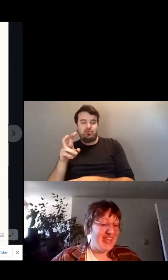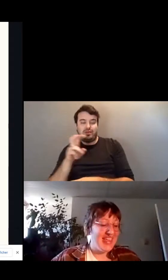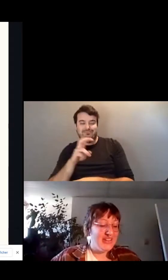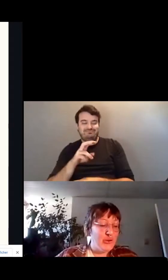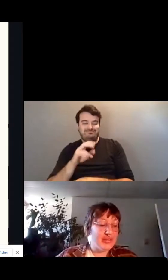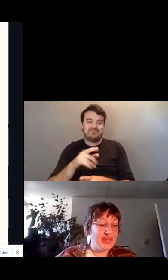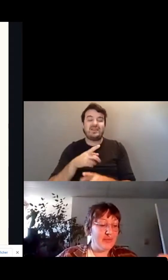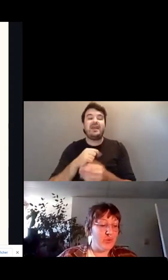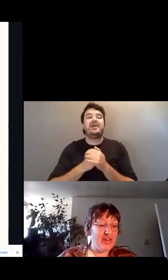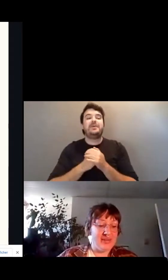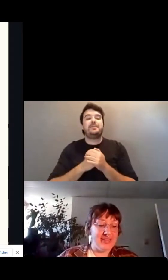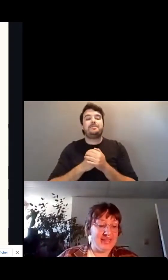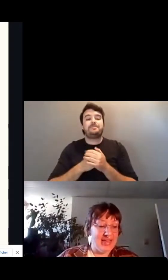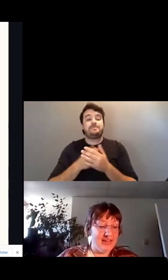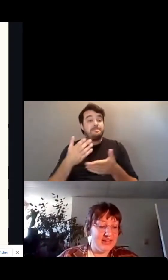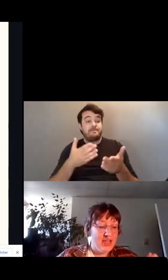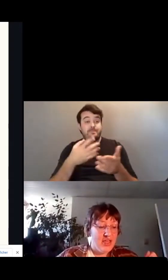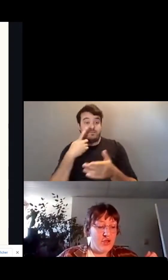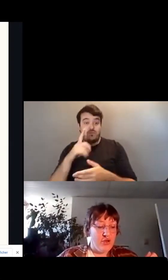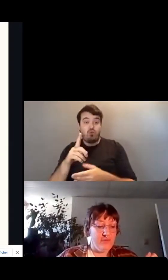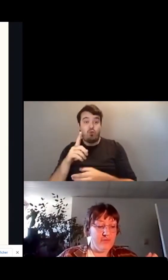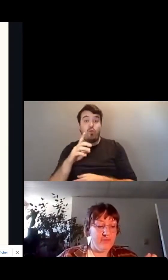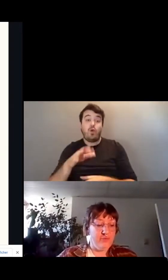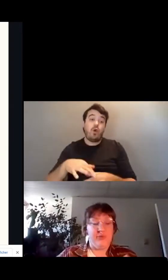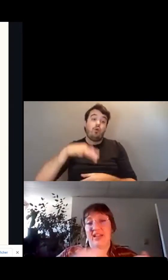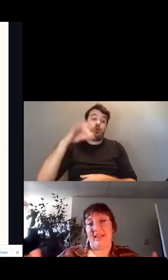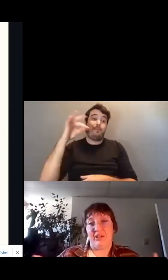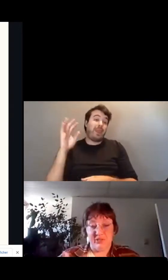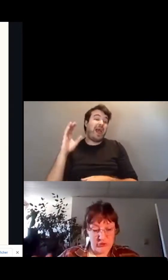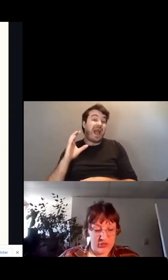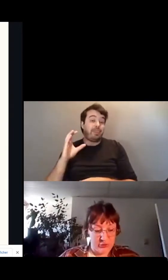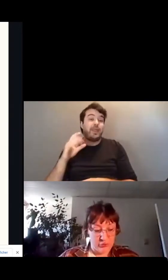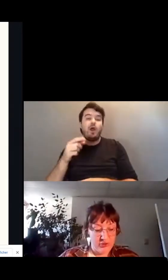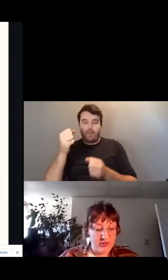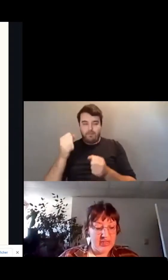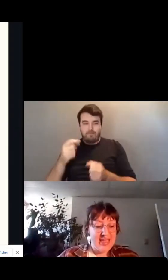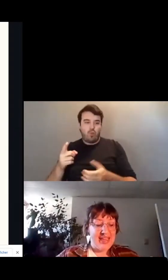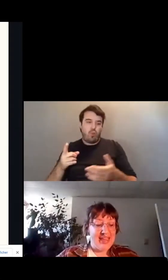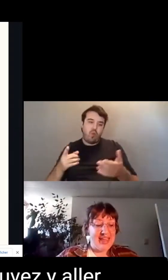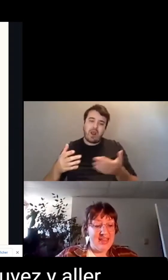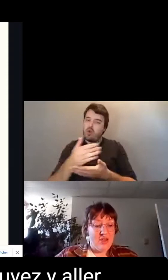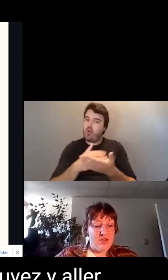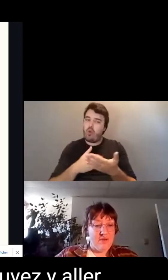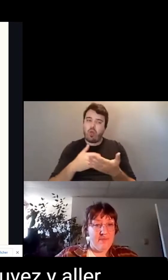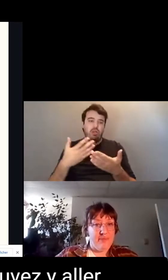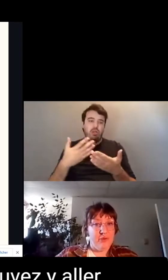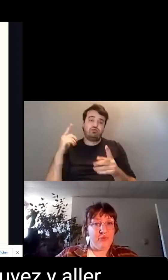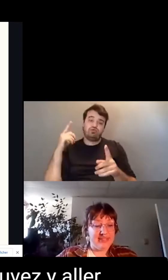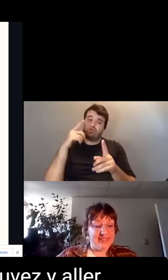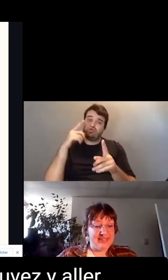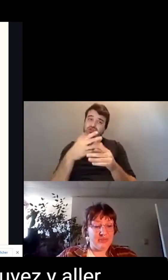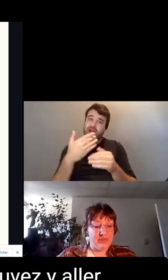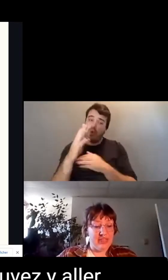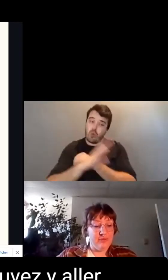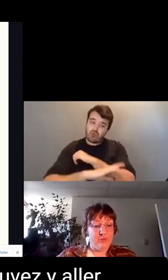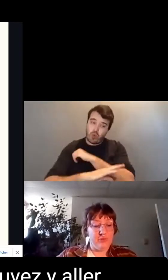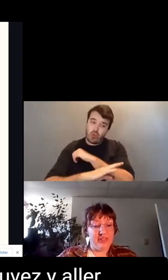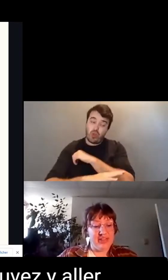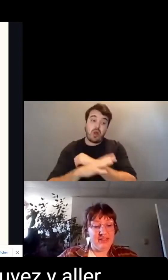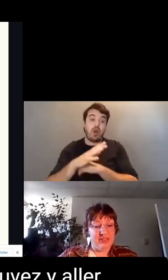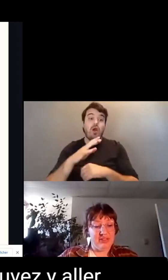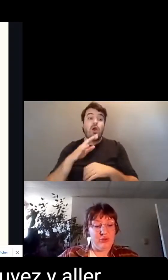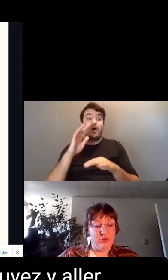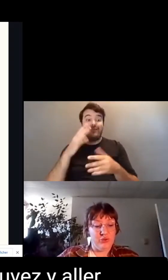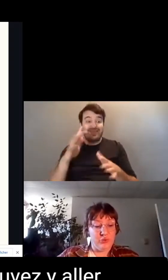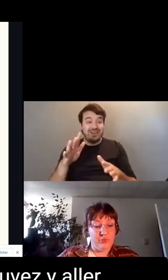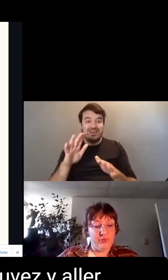voilà. Donc, pour la bétacarde, vous pouvez la récolter jusqu'en automne et une fois que c'est terminé, vous pouvez y